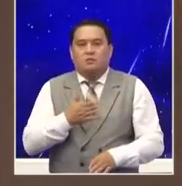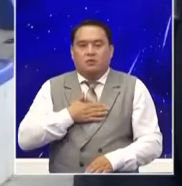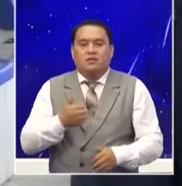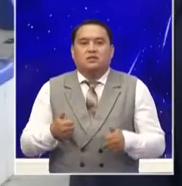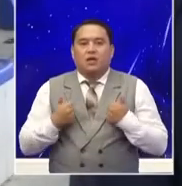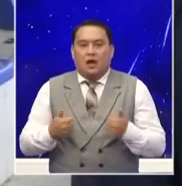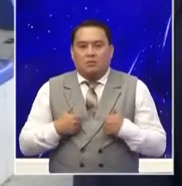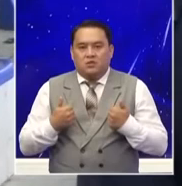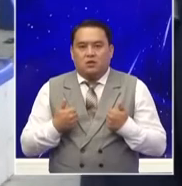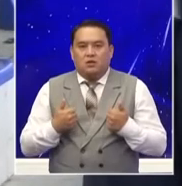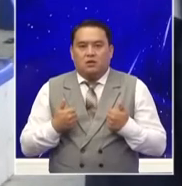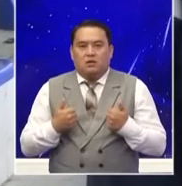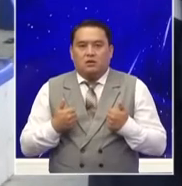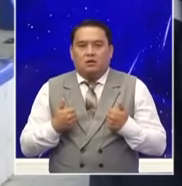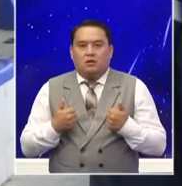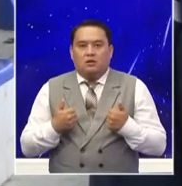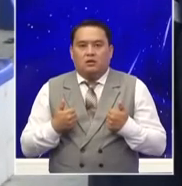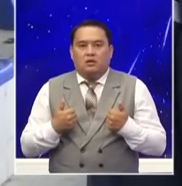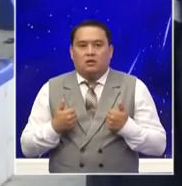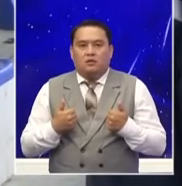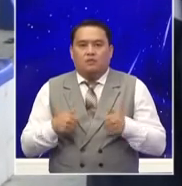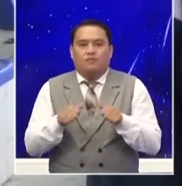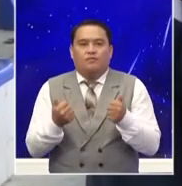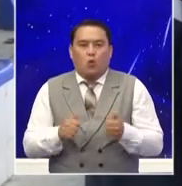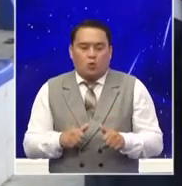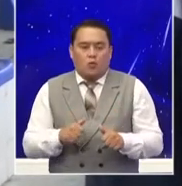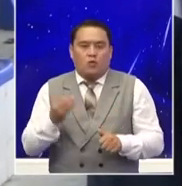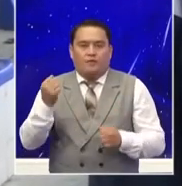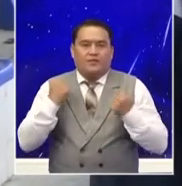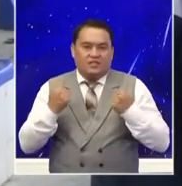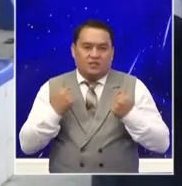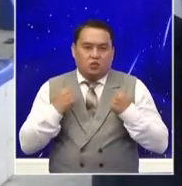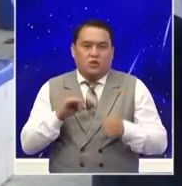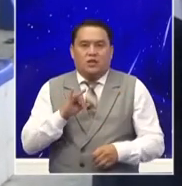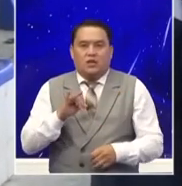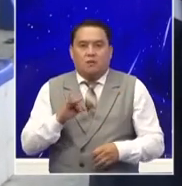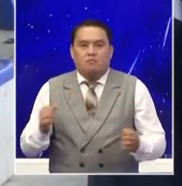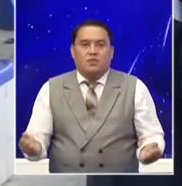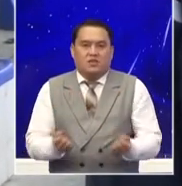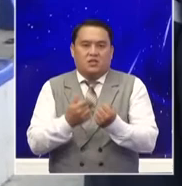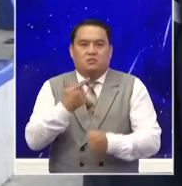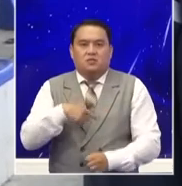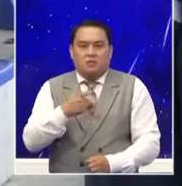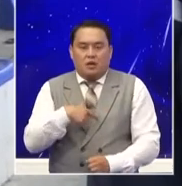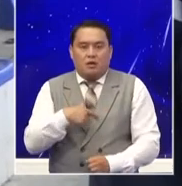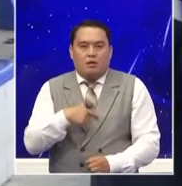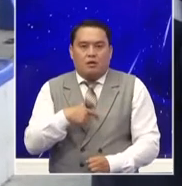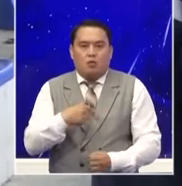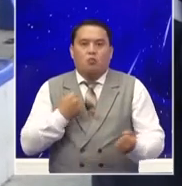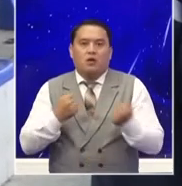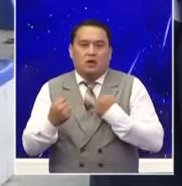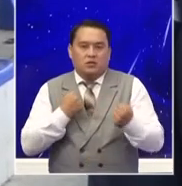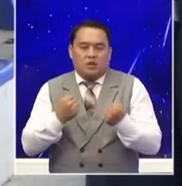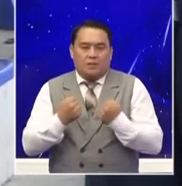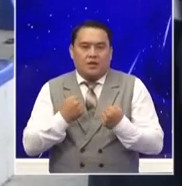стараемся не терять свою форму физическую и всячески поддерживаем упражнениями,